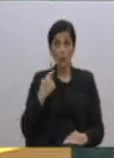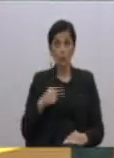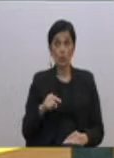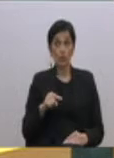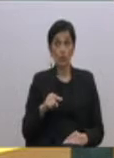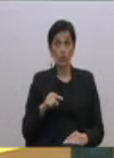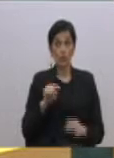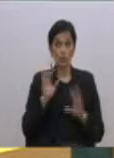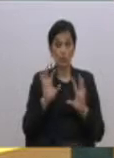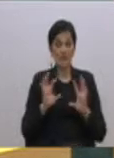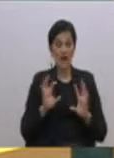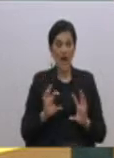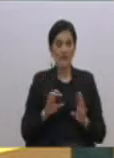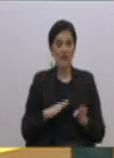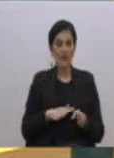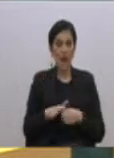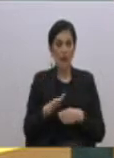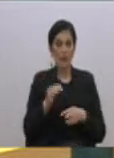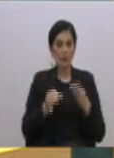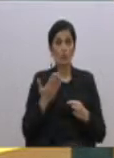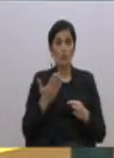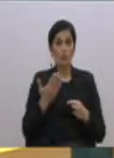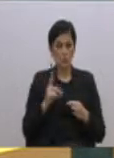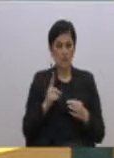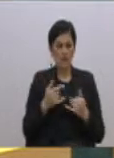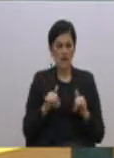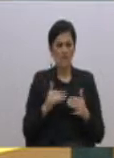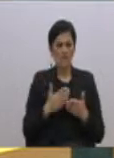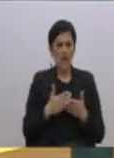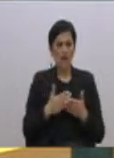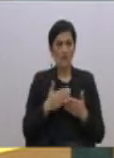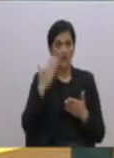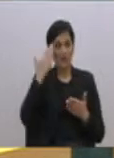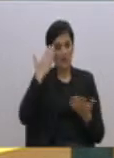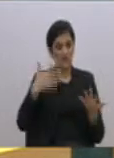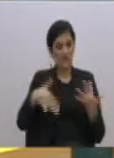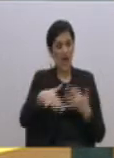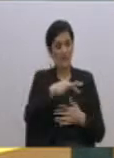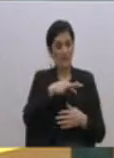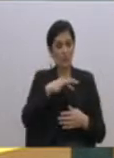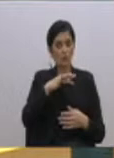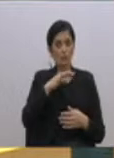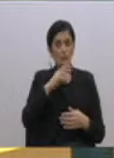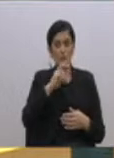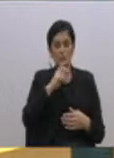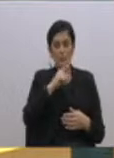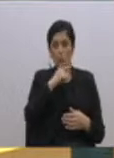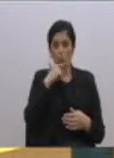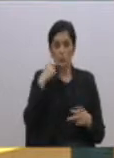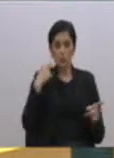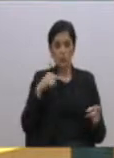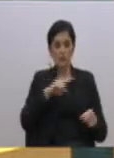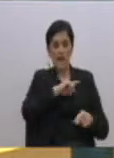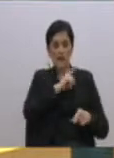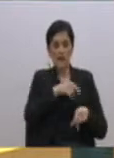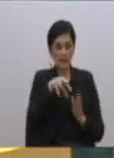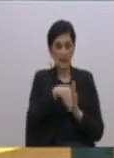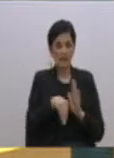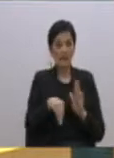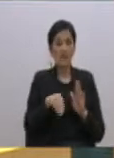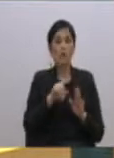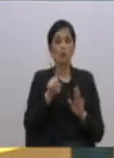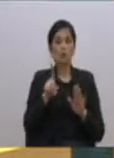რუსული კანონების აღმასრულებელი სასამართლოები, რომელიც ძალით მოგვახვია თავს რუსეთის იმპერიამ. თუმცა ადგილი